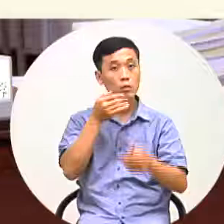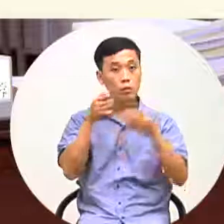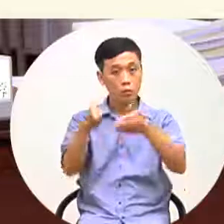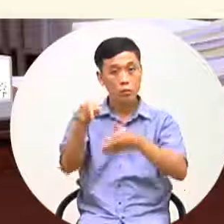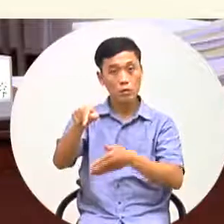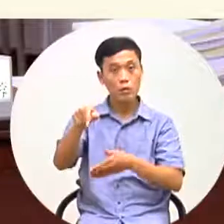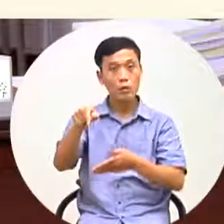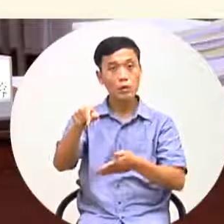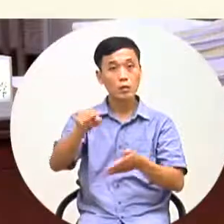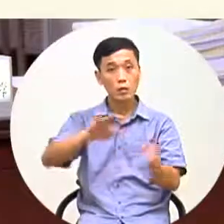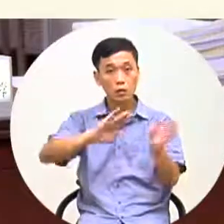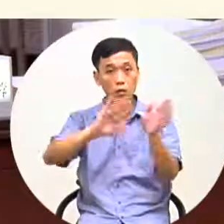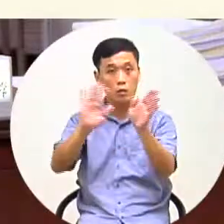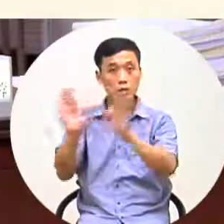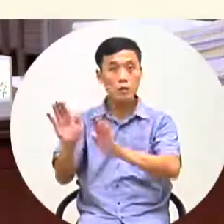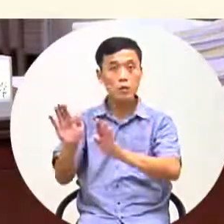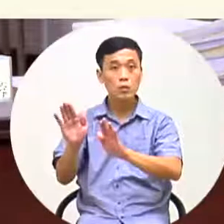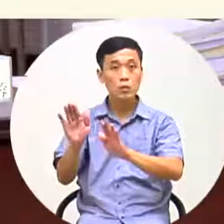这个规划？